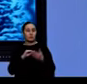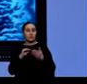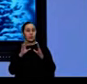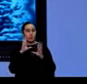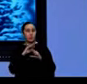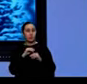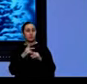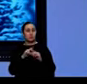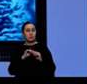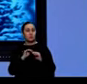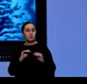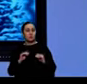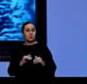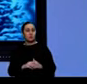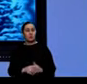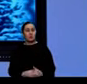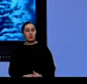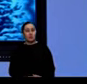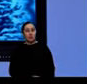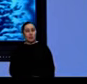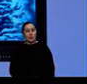Yozib ulguryapsiz-a bolajonlar?